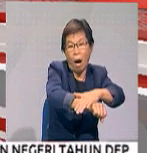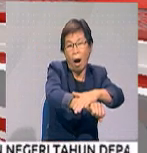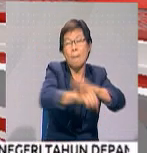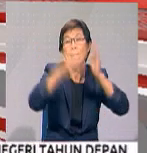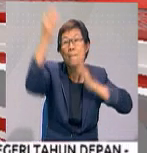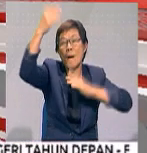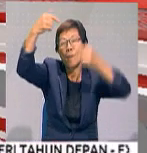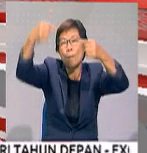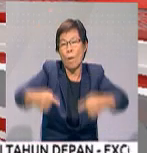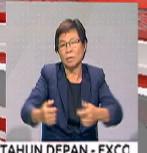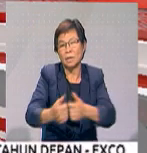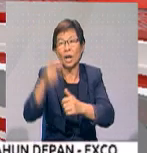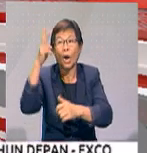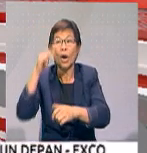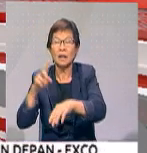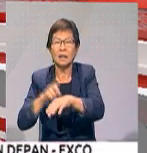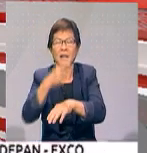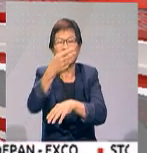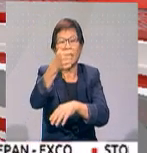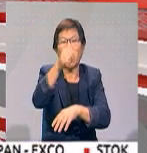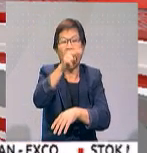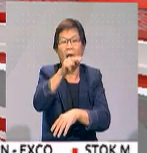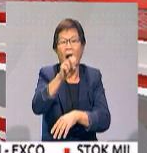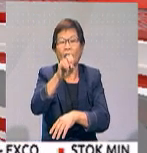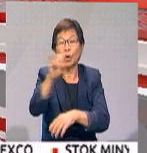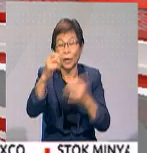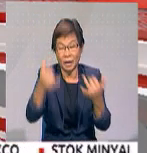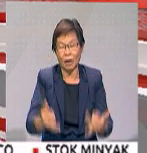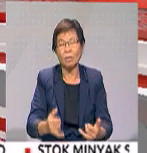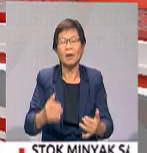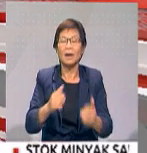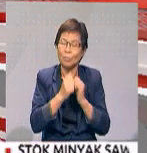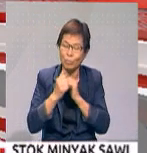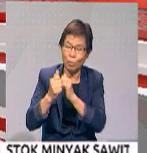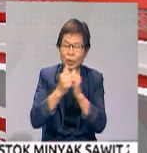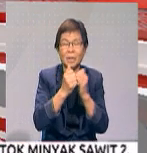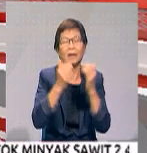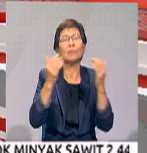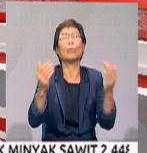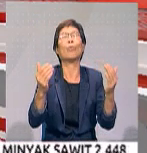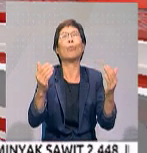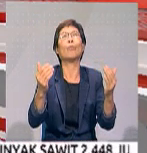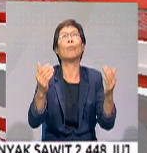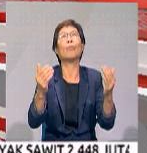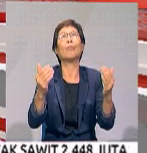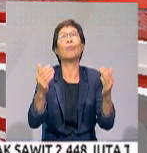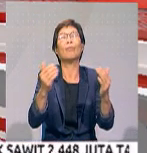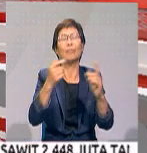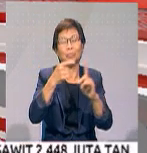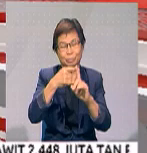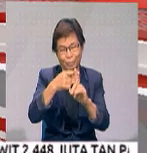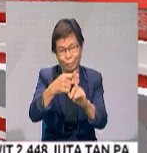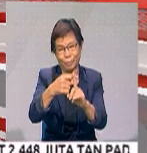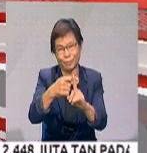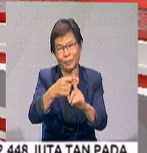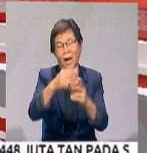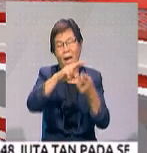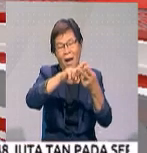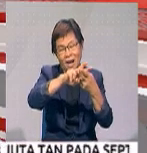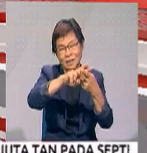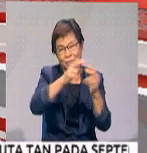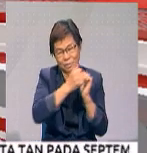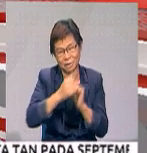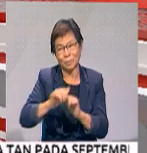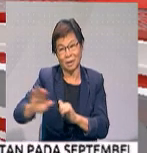Malaya menentang Vietnam di Hanoi ketika ini. Sama-sama kita doakan semoga ada keputusan positif. Segmen Hashtag akan terus